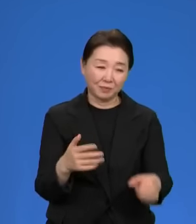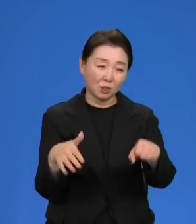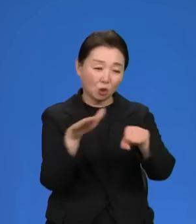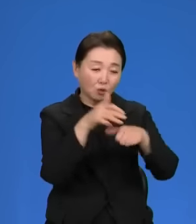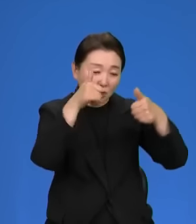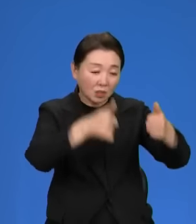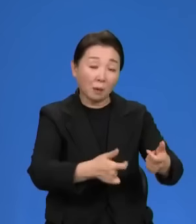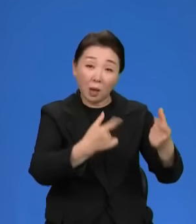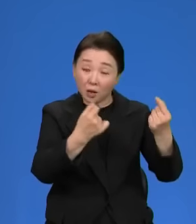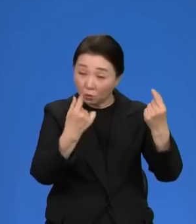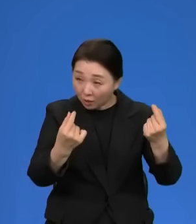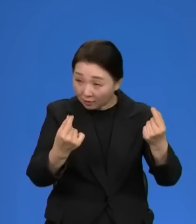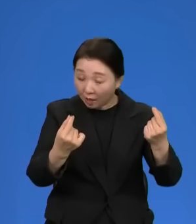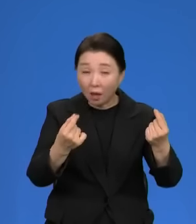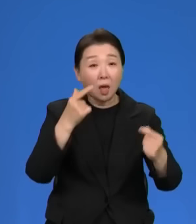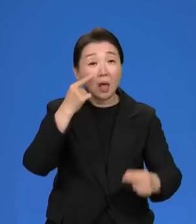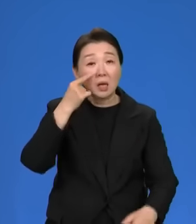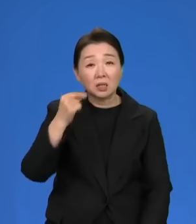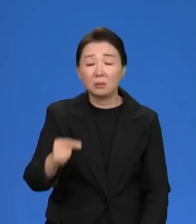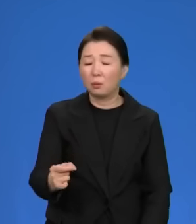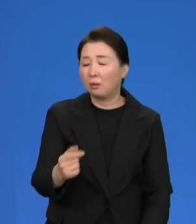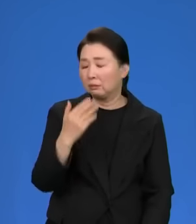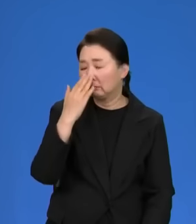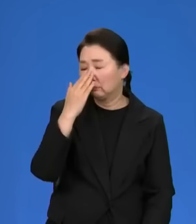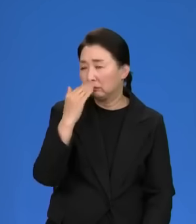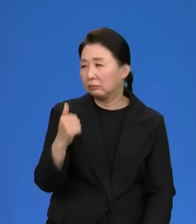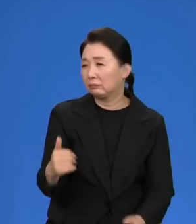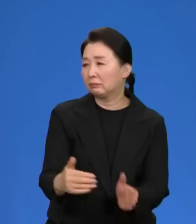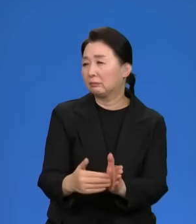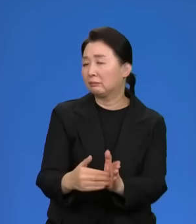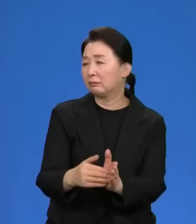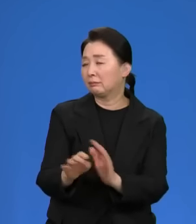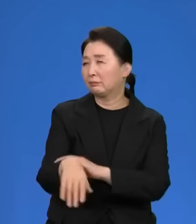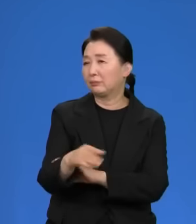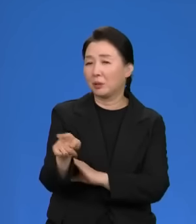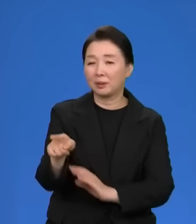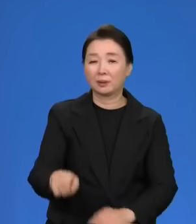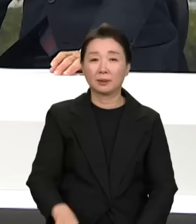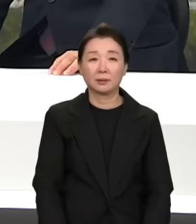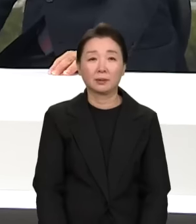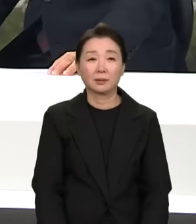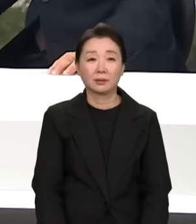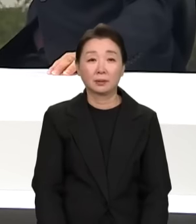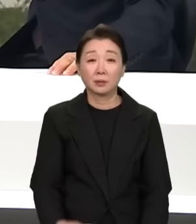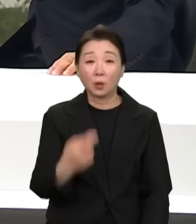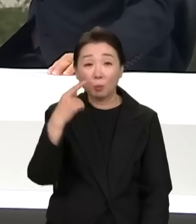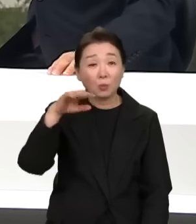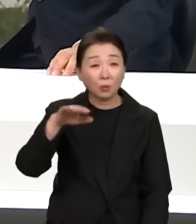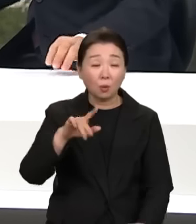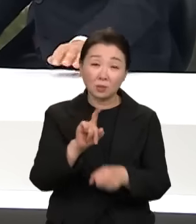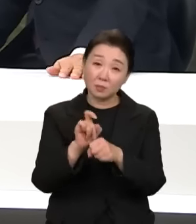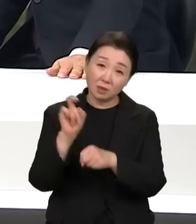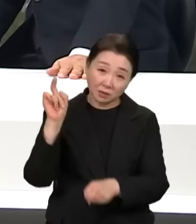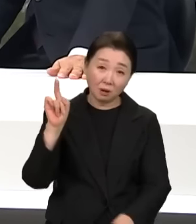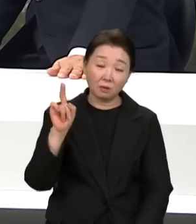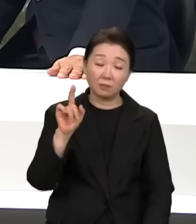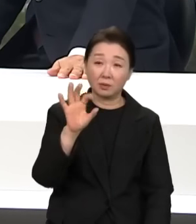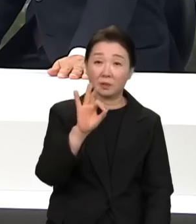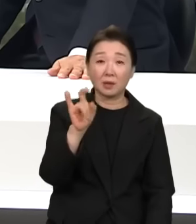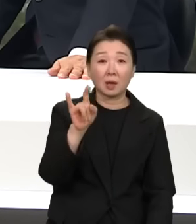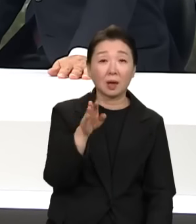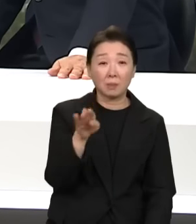이야기하는 것이야말로 일본의 지긋지긋한 궤변이다 이런 지적이 나오고 있는 겁니다. 자, 실제 미국에서도요, 약 11년 전에